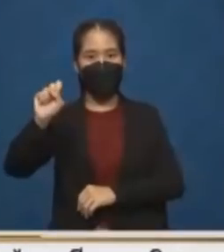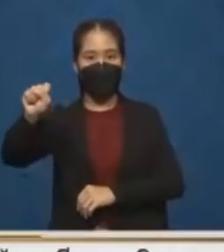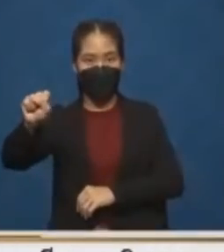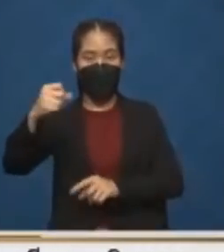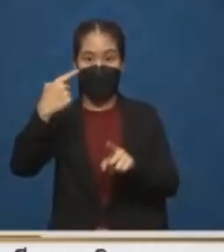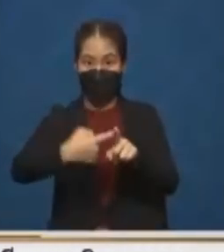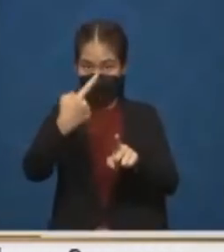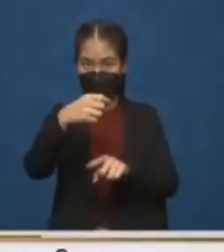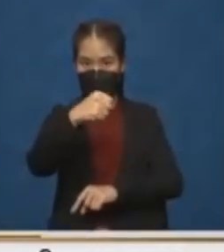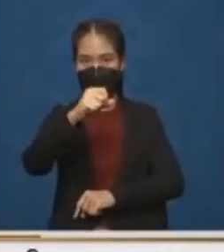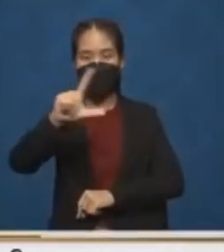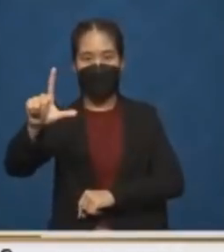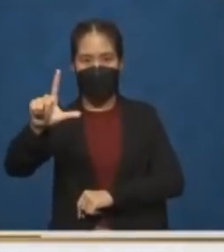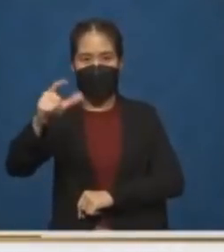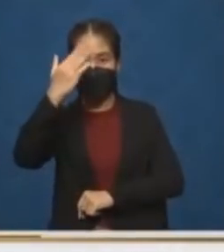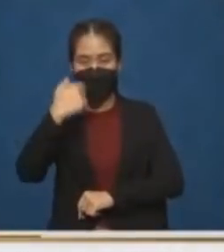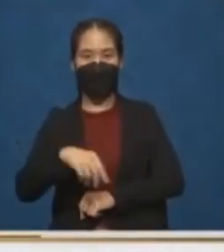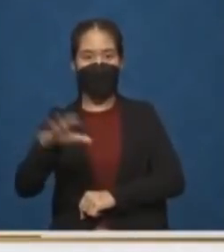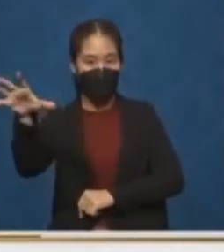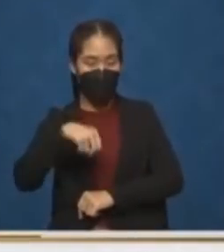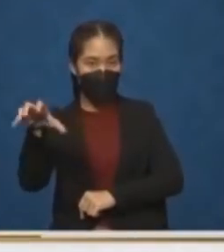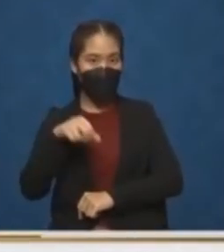ในการผลิต